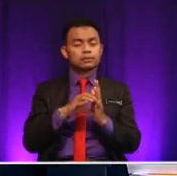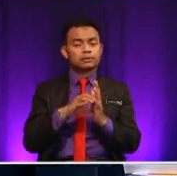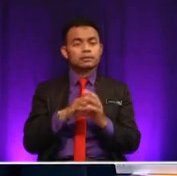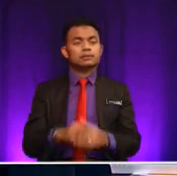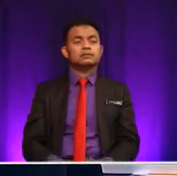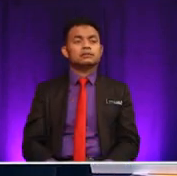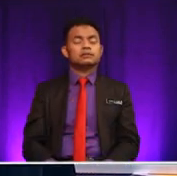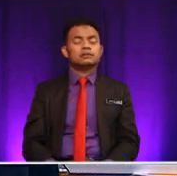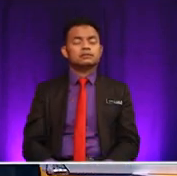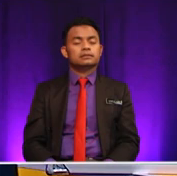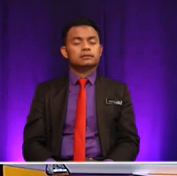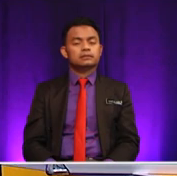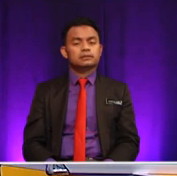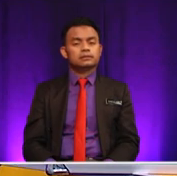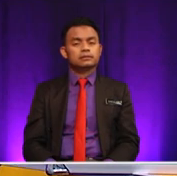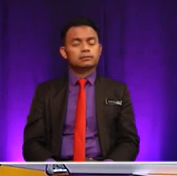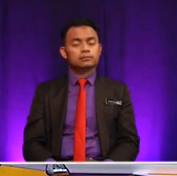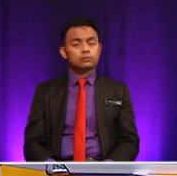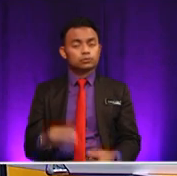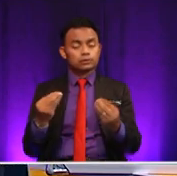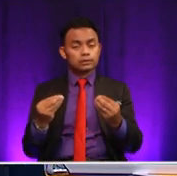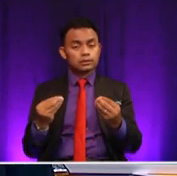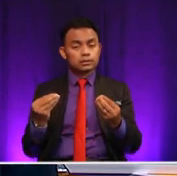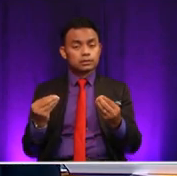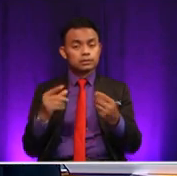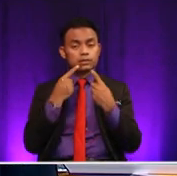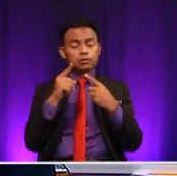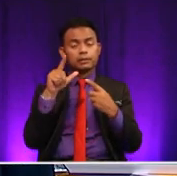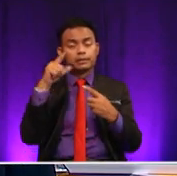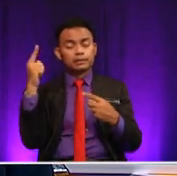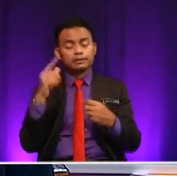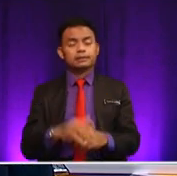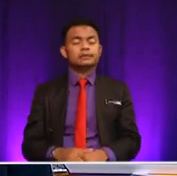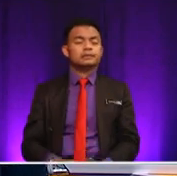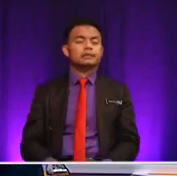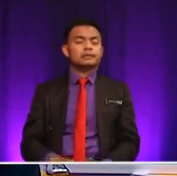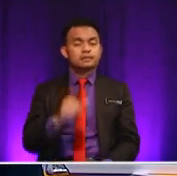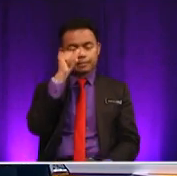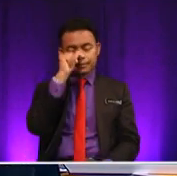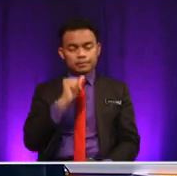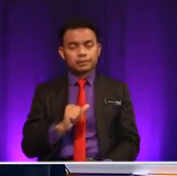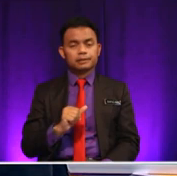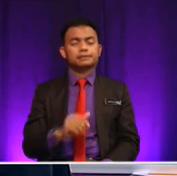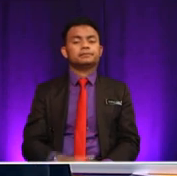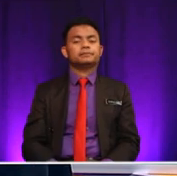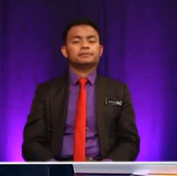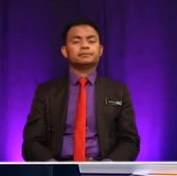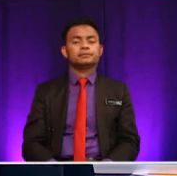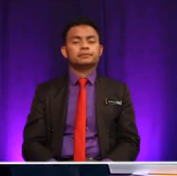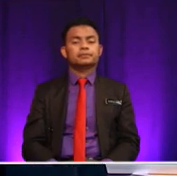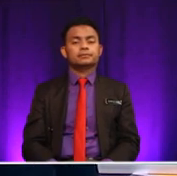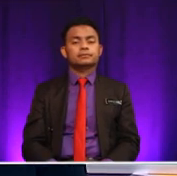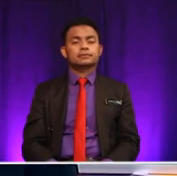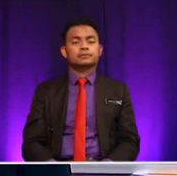jawabannya adalah jangka waktu Jangan terlalu racing baca sampaikan tak paham Mungkin